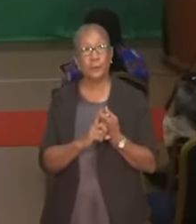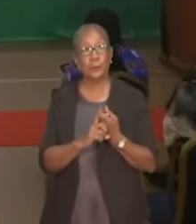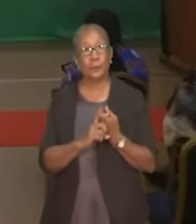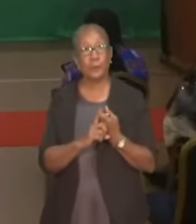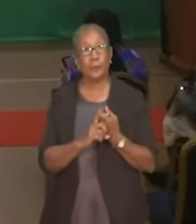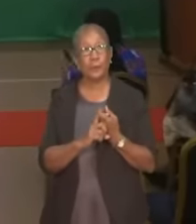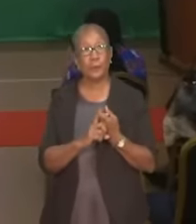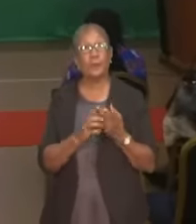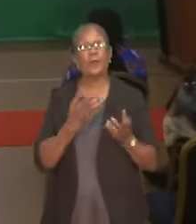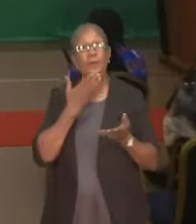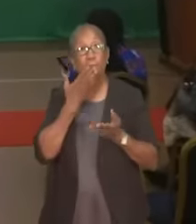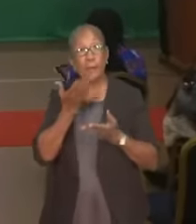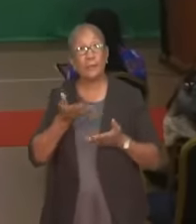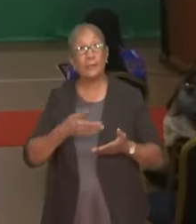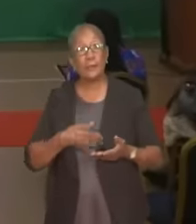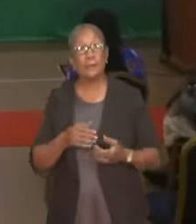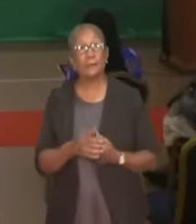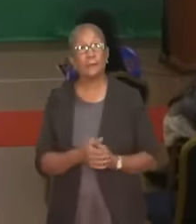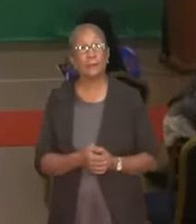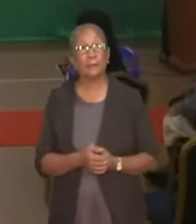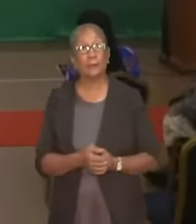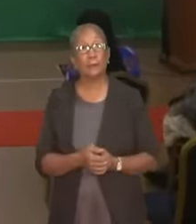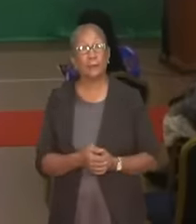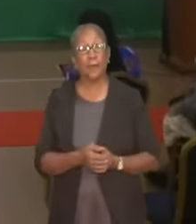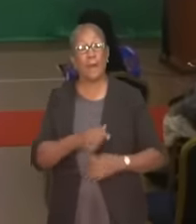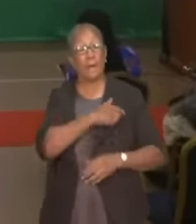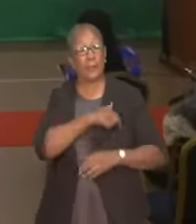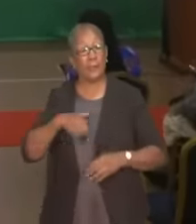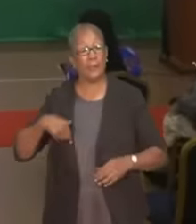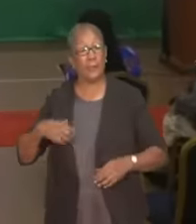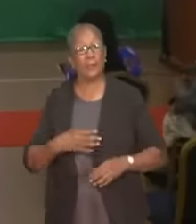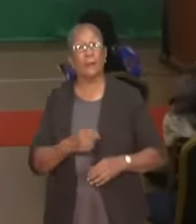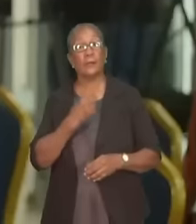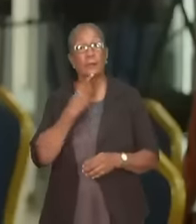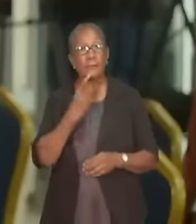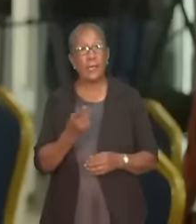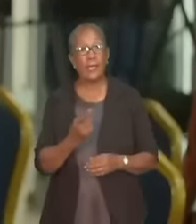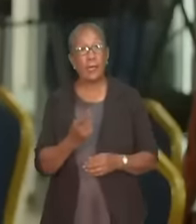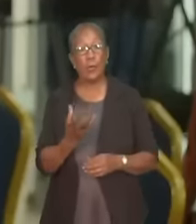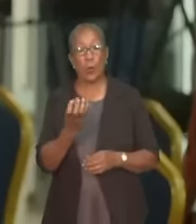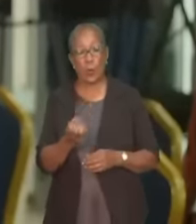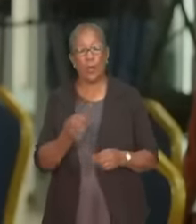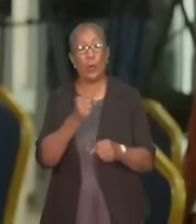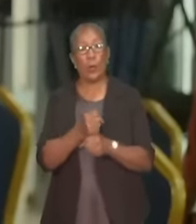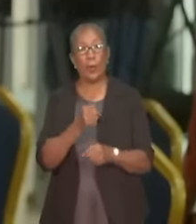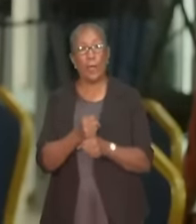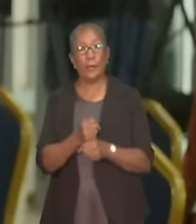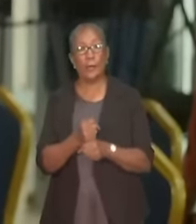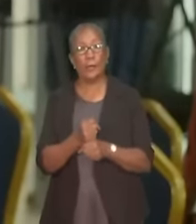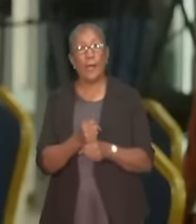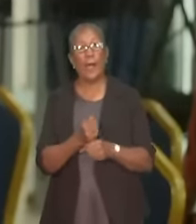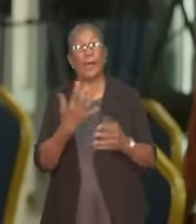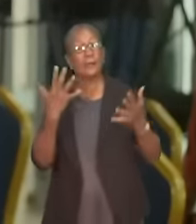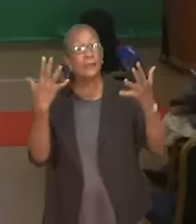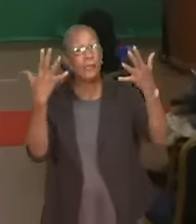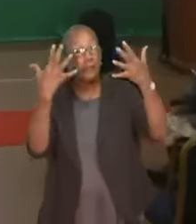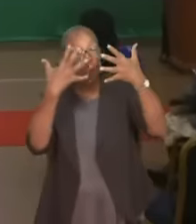aan vragen stellen? Is dat... Jawel. Oké. President, u heeft aangegeven dat u wil werken aan transparantie.